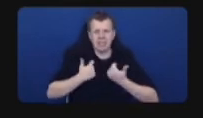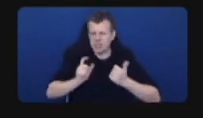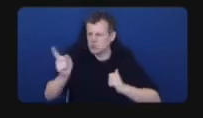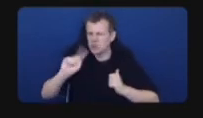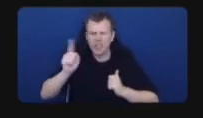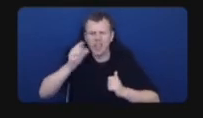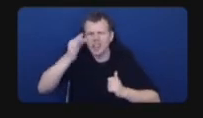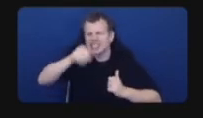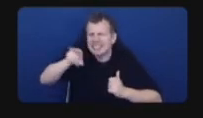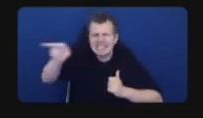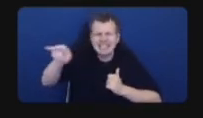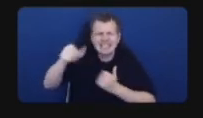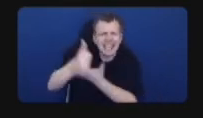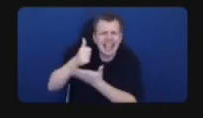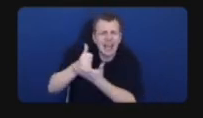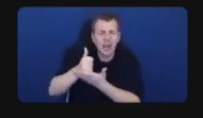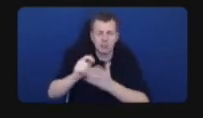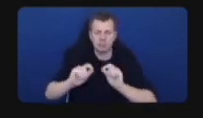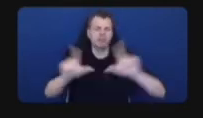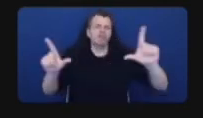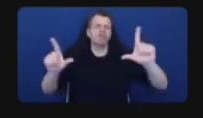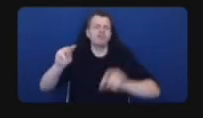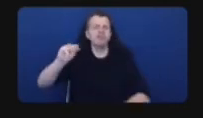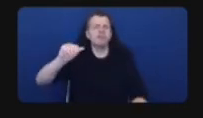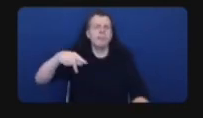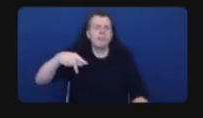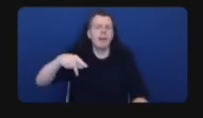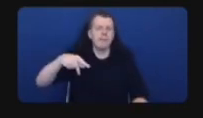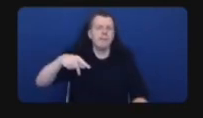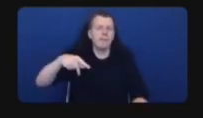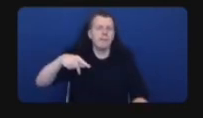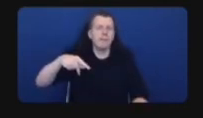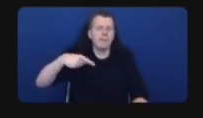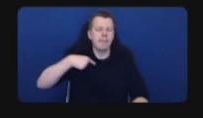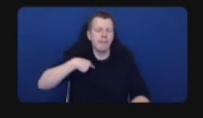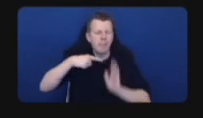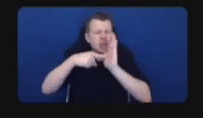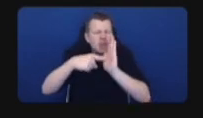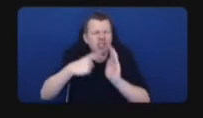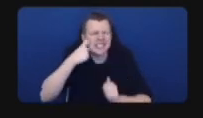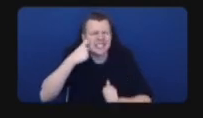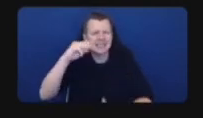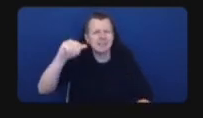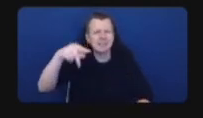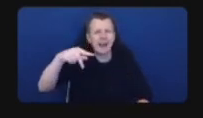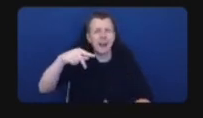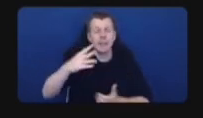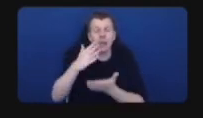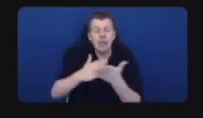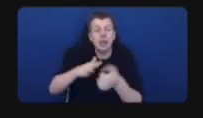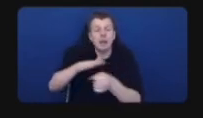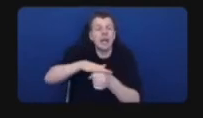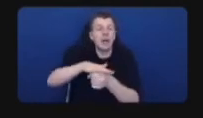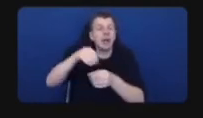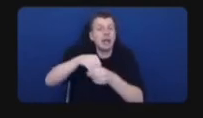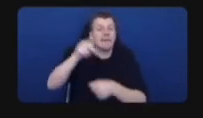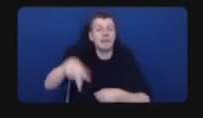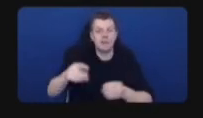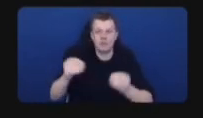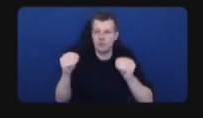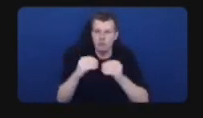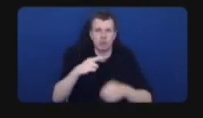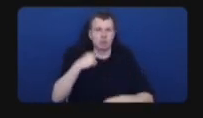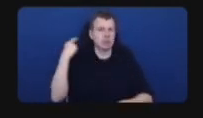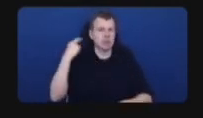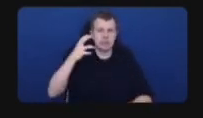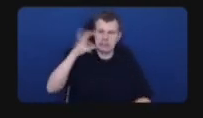This link will take you to the map that I showed you on a previous slide. 你们可以用最后一个链接，上最后一个链接的时候把你们的地址打进去，把你们的邮编